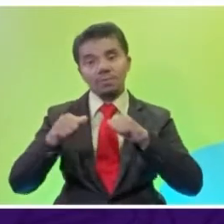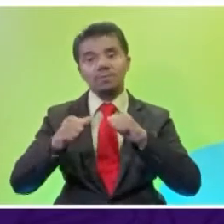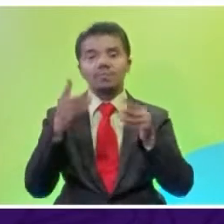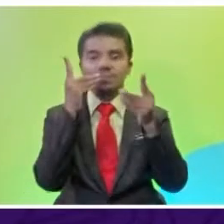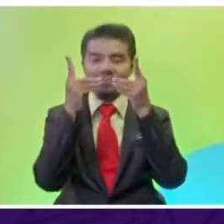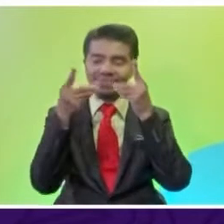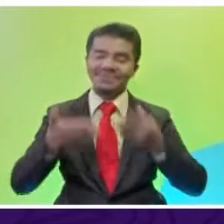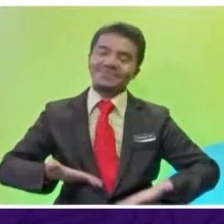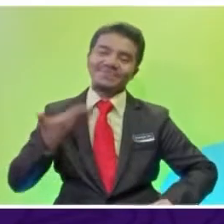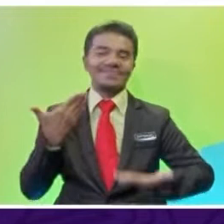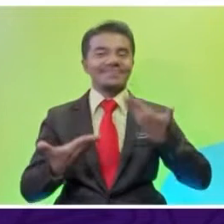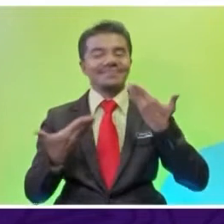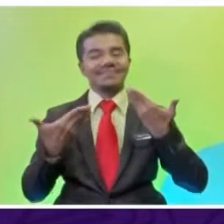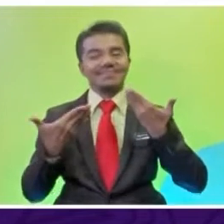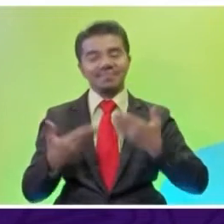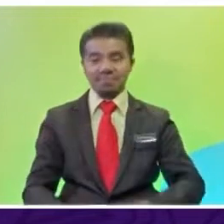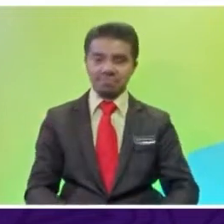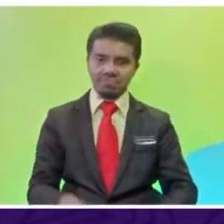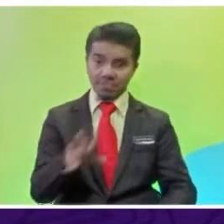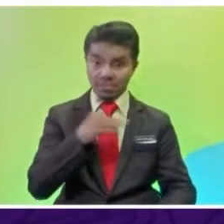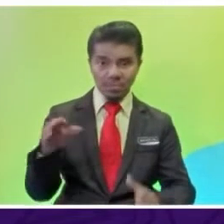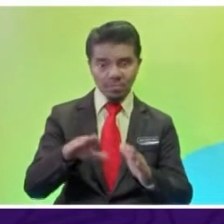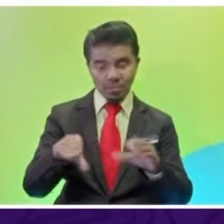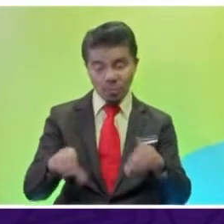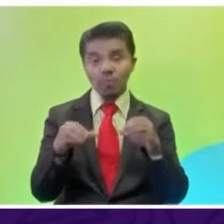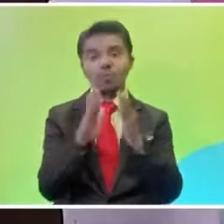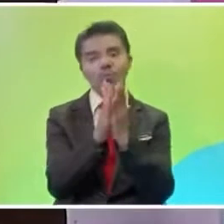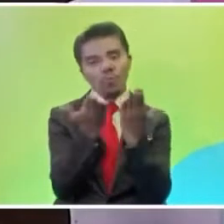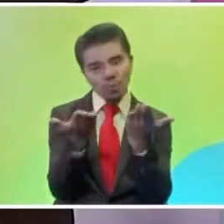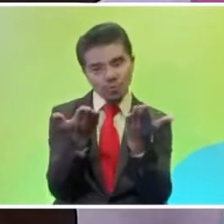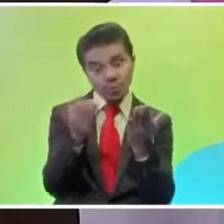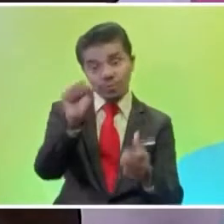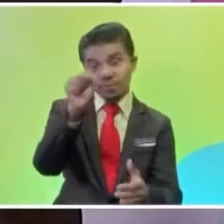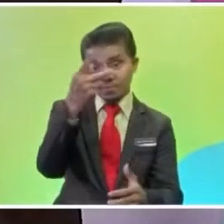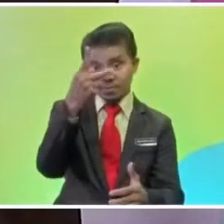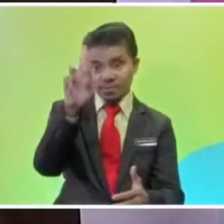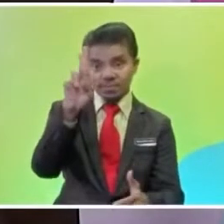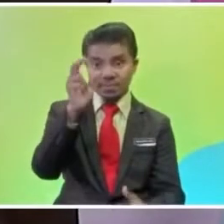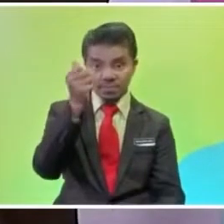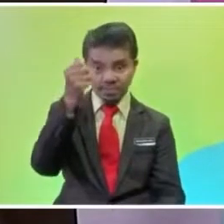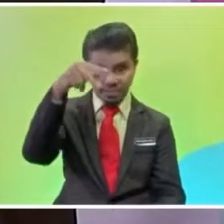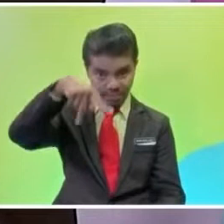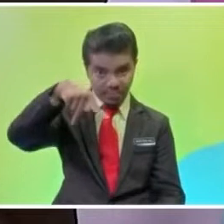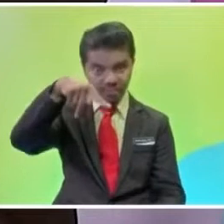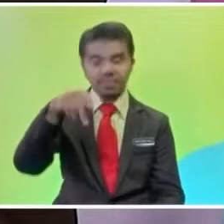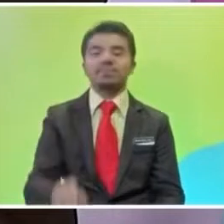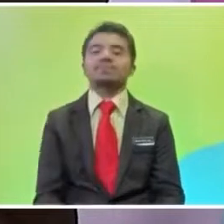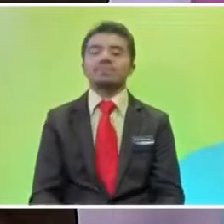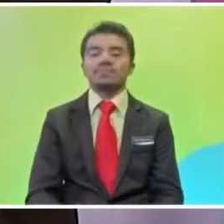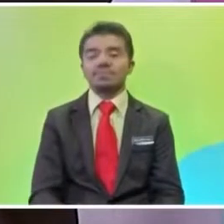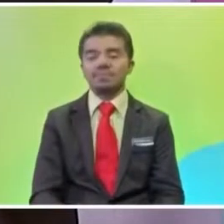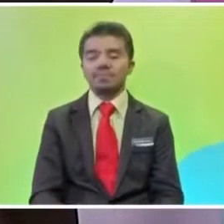kita boleh ada juga penghasilan bungkus crack karena aku Ivan karena activity activity seperti ini y-nya boleh mencapai